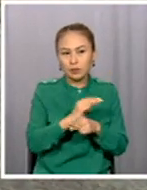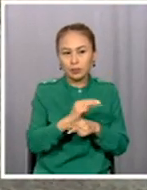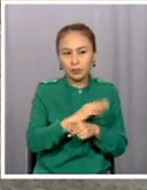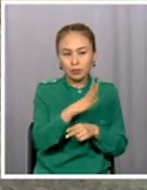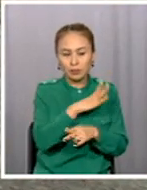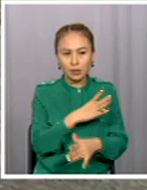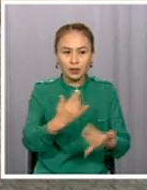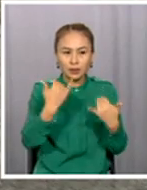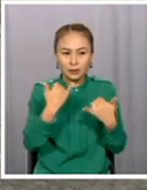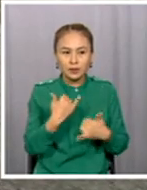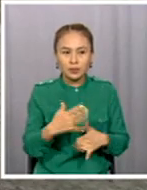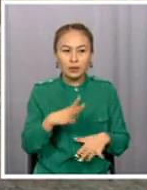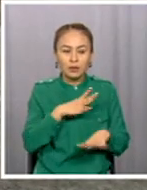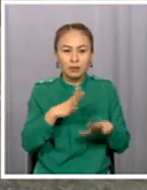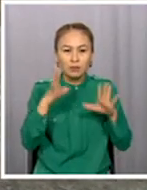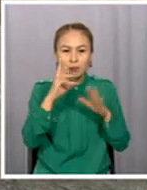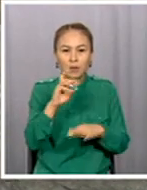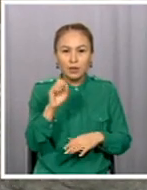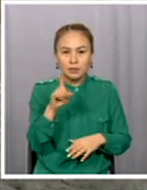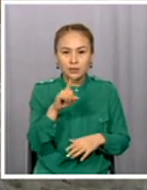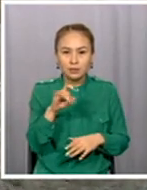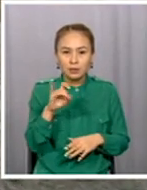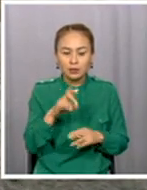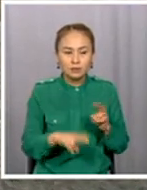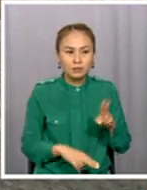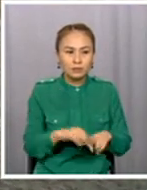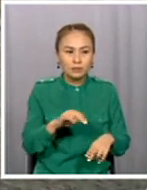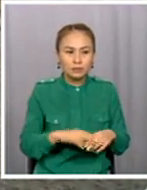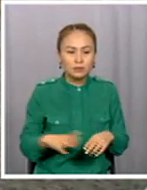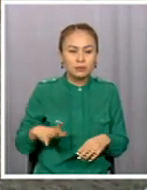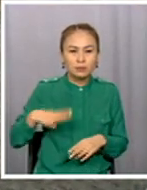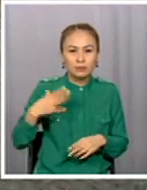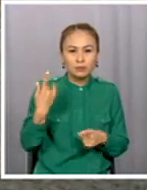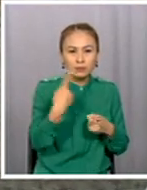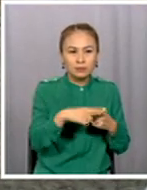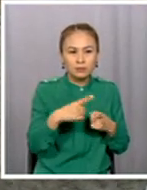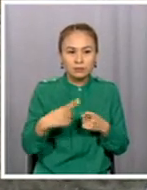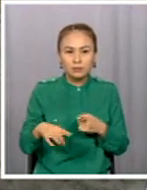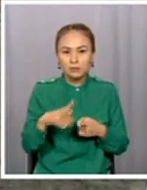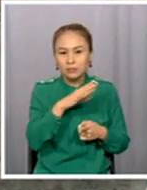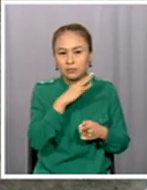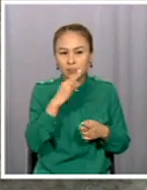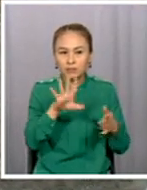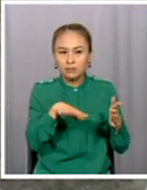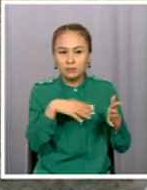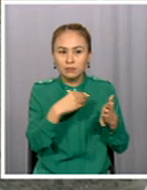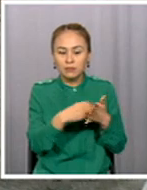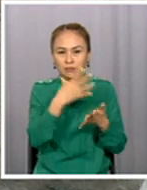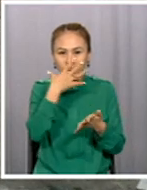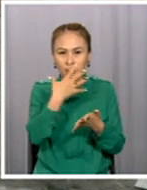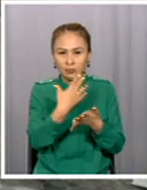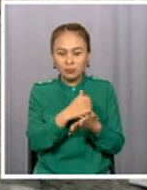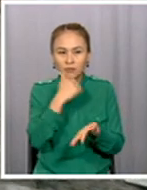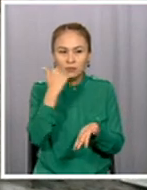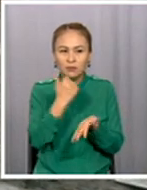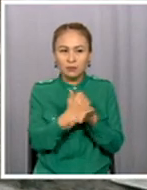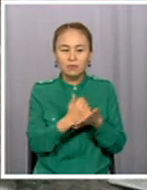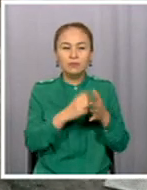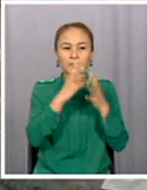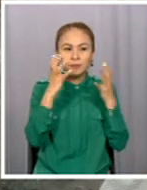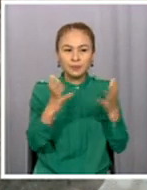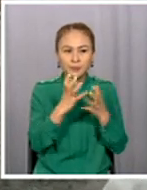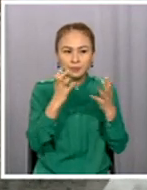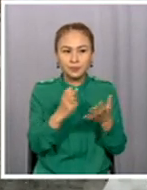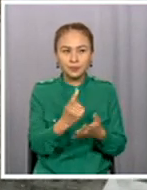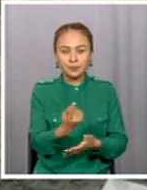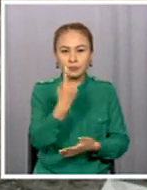Бүгінгі мазар мен әмір темір салдырған бұрынғы мазардың айырмасы көп. Осы уақытқа дейін өзінің бастапқы түрін сақтаған